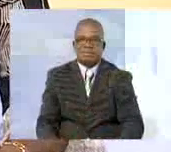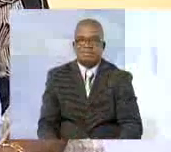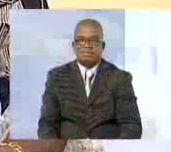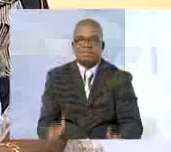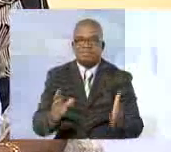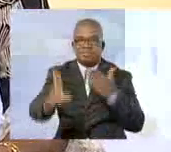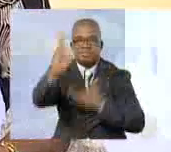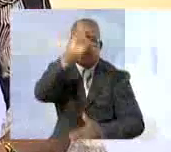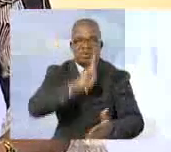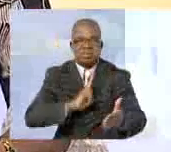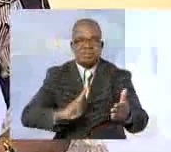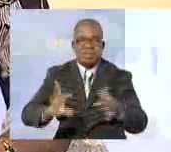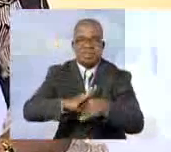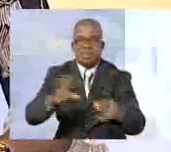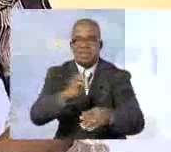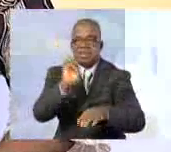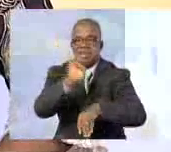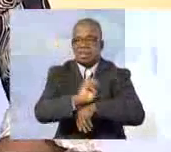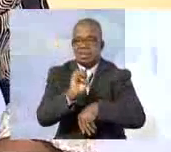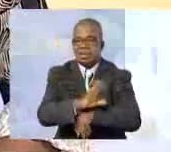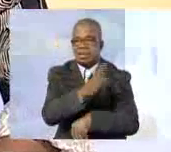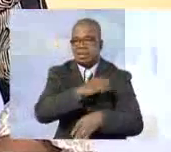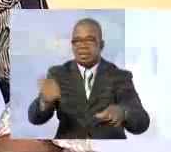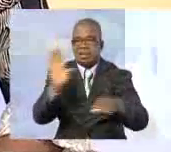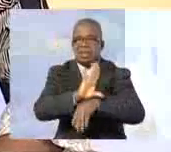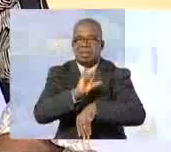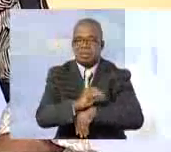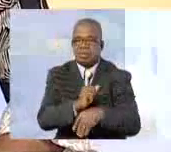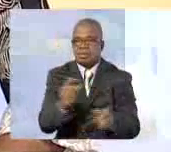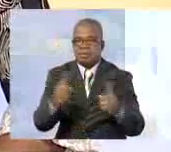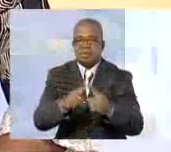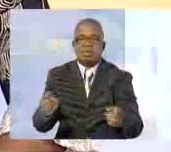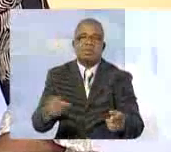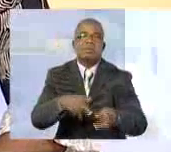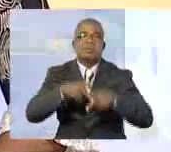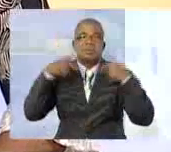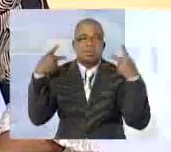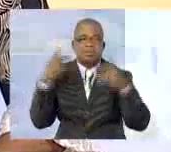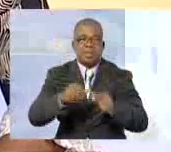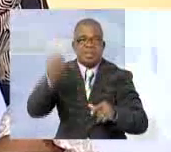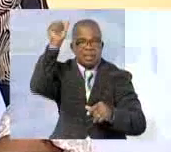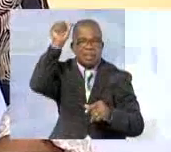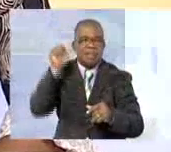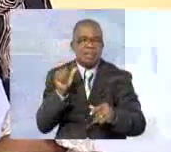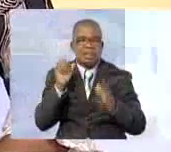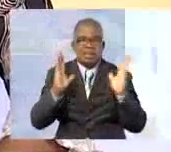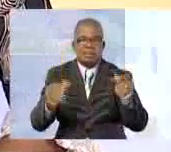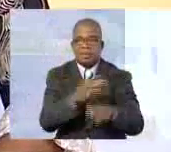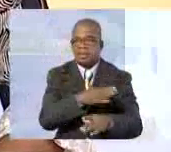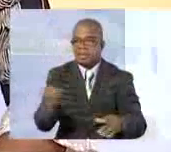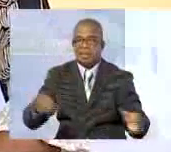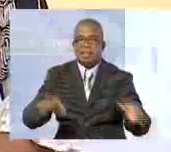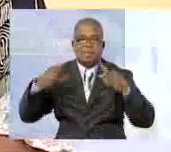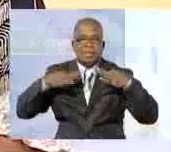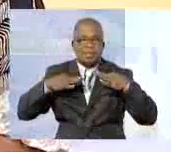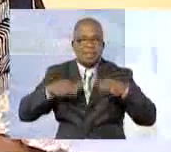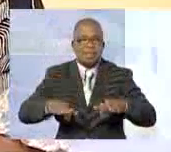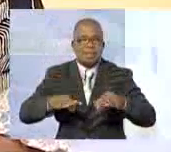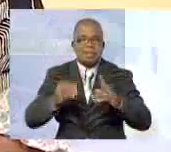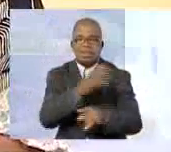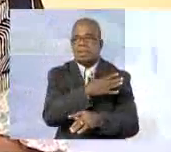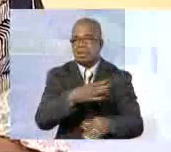Hommage de l'Église et de la nation ivoirienne à Mgr Ambrose Mata, le nonce apostolique a été élevé à titre posthume